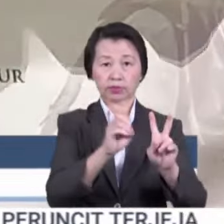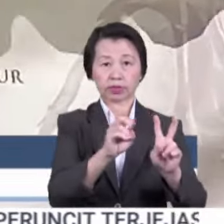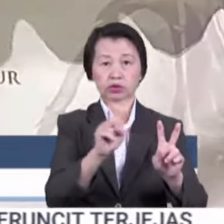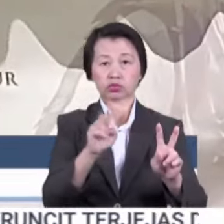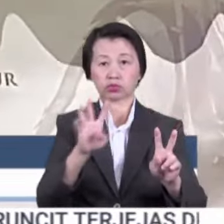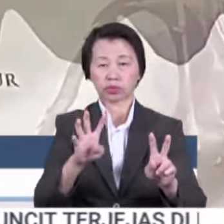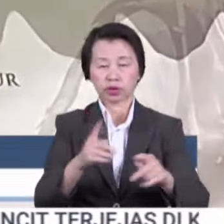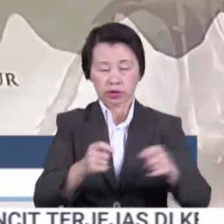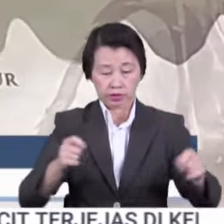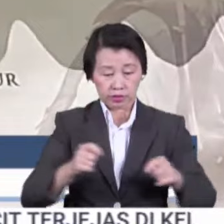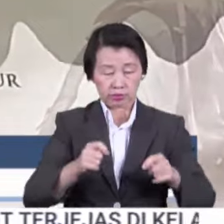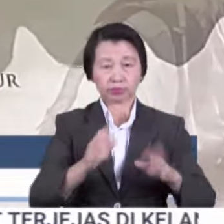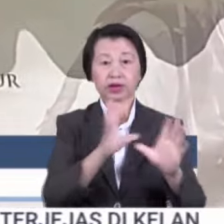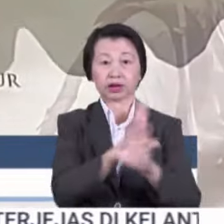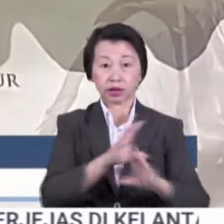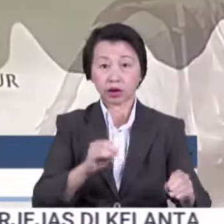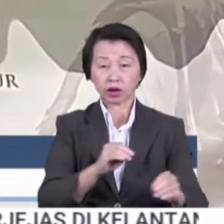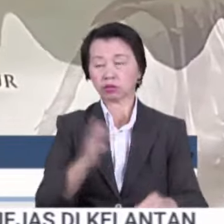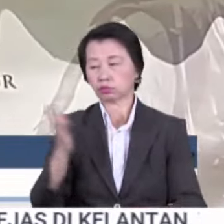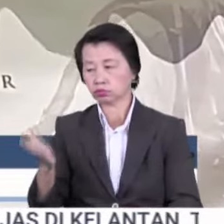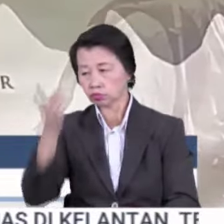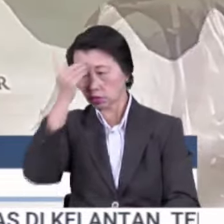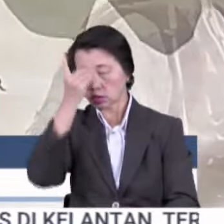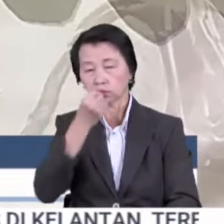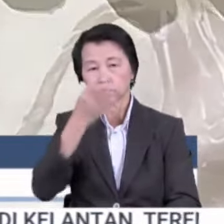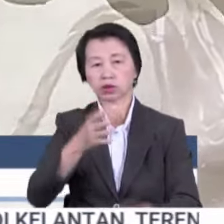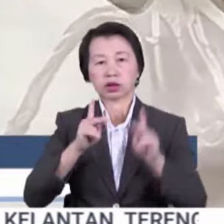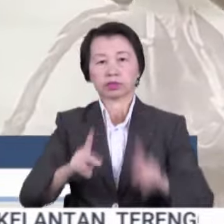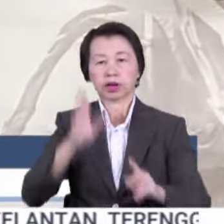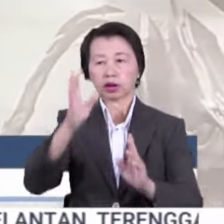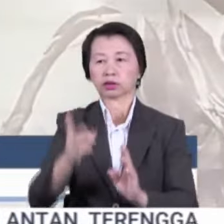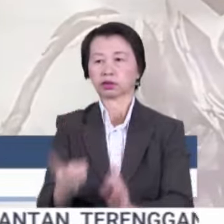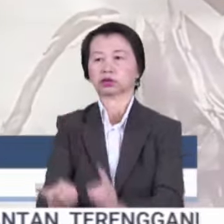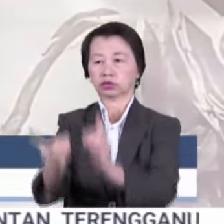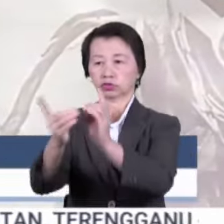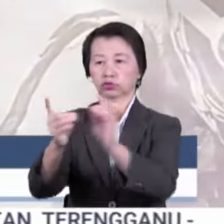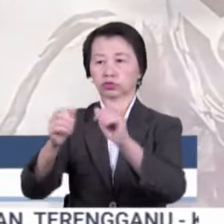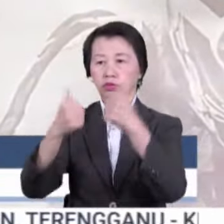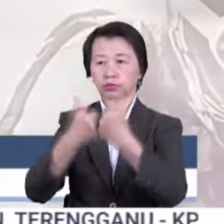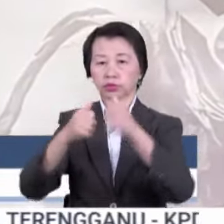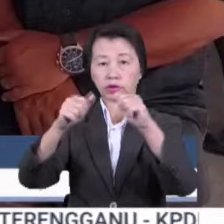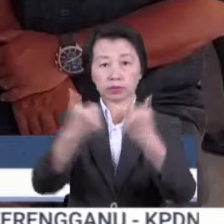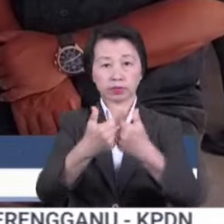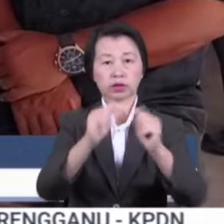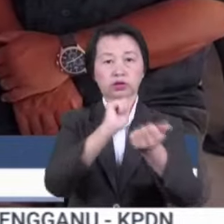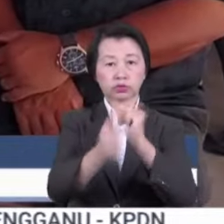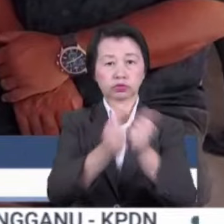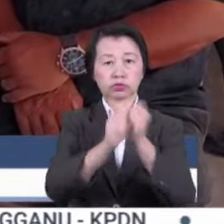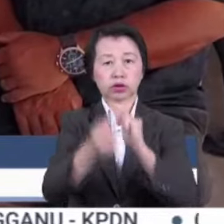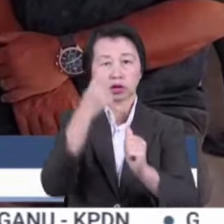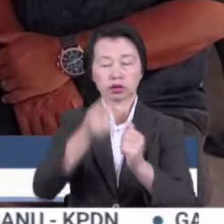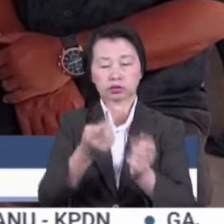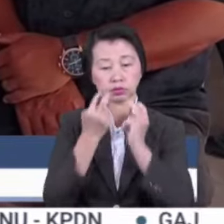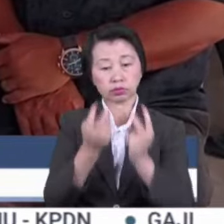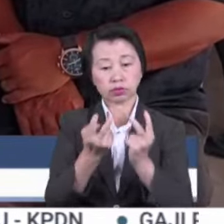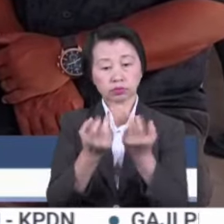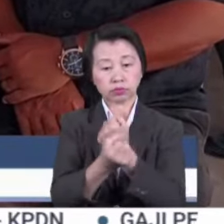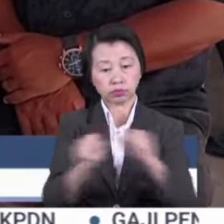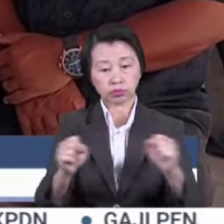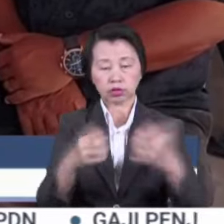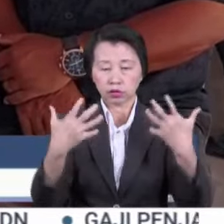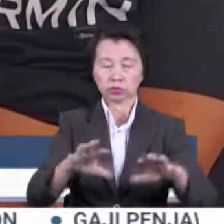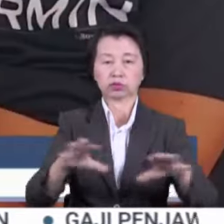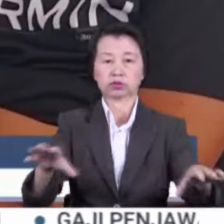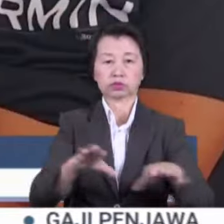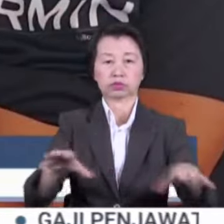laman sendiri datojorot memberitahu pihaknya akan berjumpa dengan persatuan persatuan sukahan untuk melihat persiapan yang telah